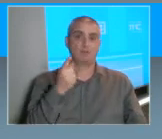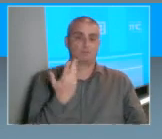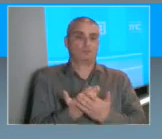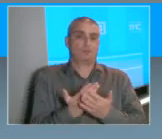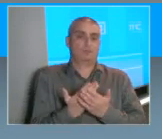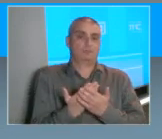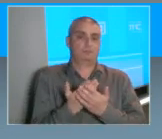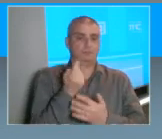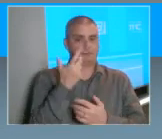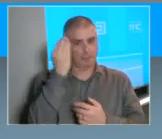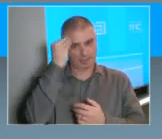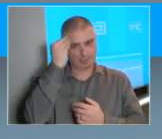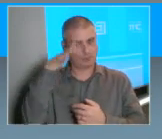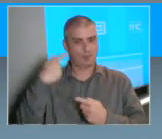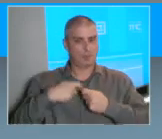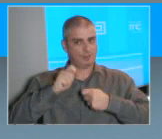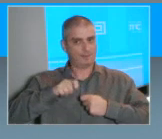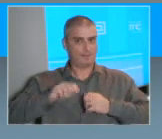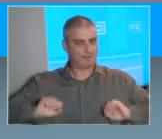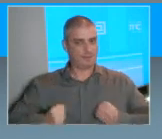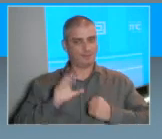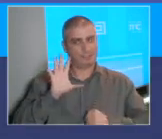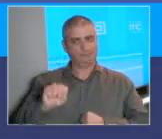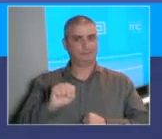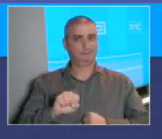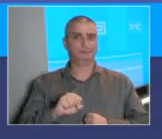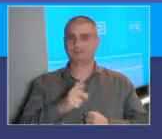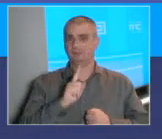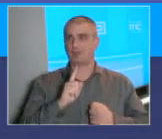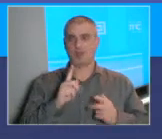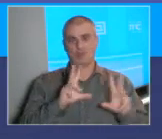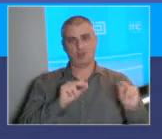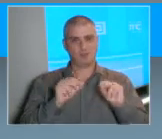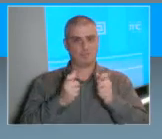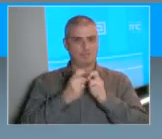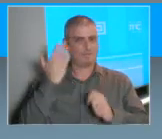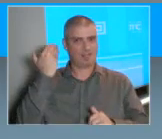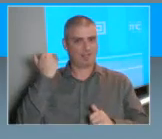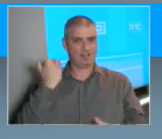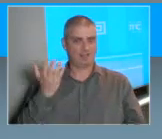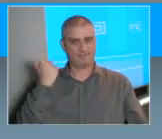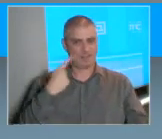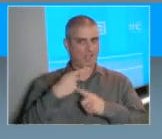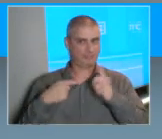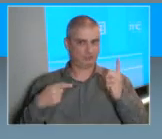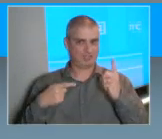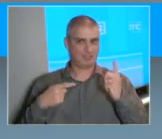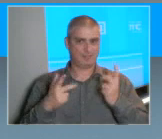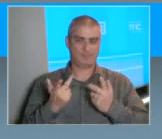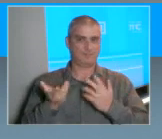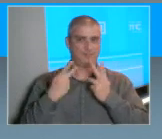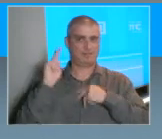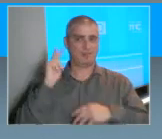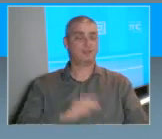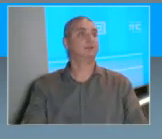מוכיחים שהם קצת למדו להיות פרלמנטרים נושכים. כן. זה לא אותה מפלגה שלפני חצי שנה